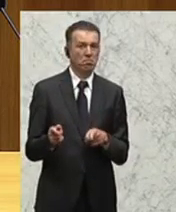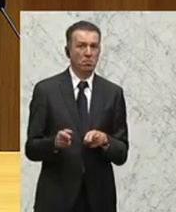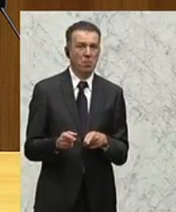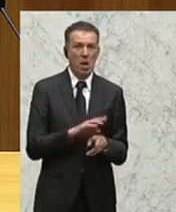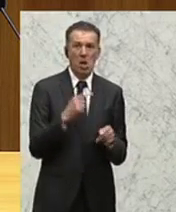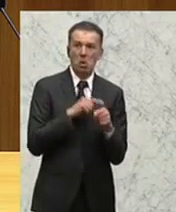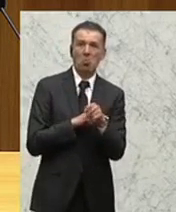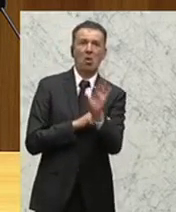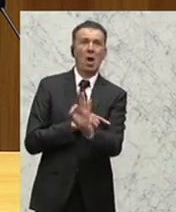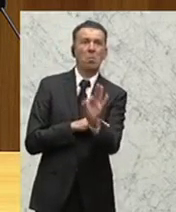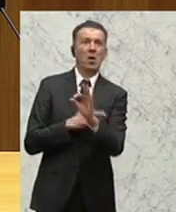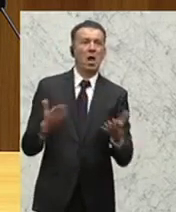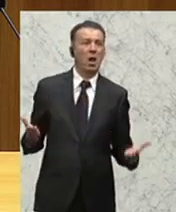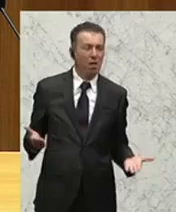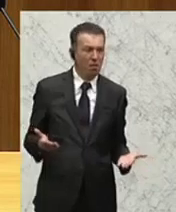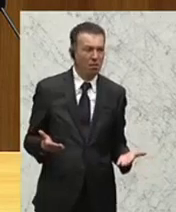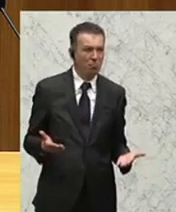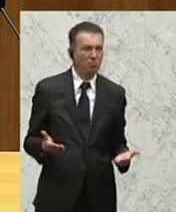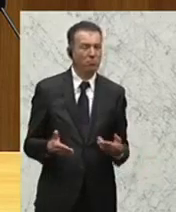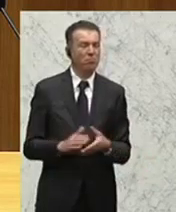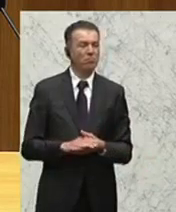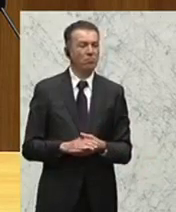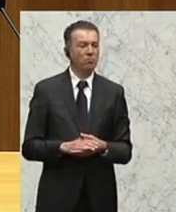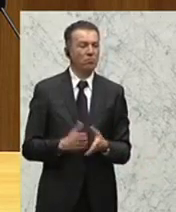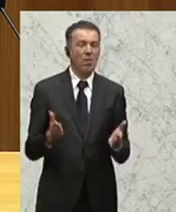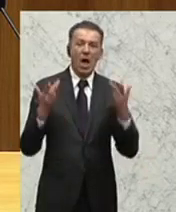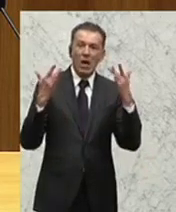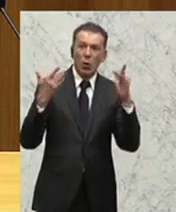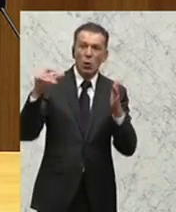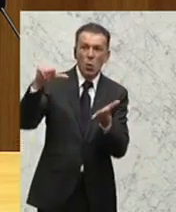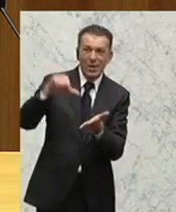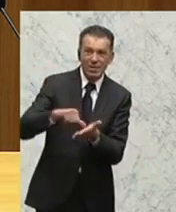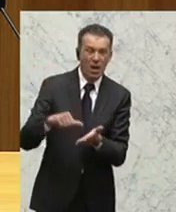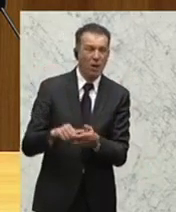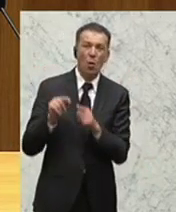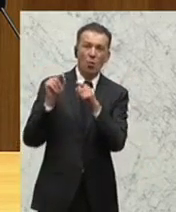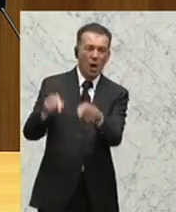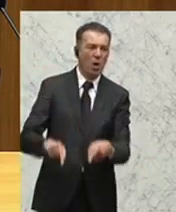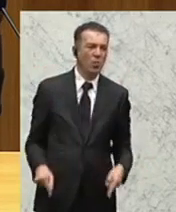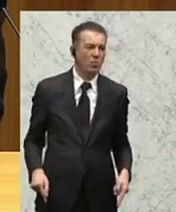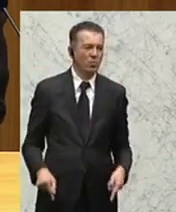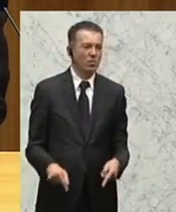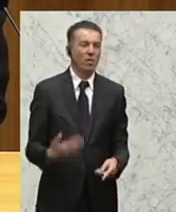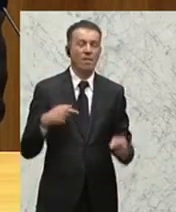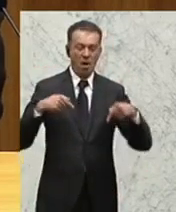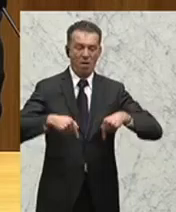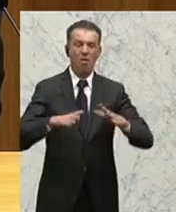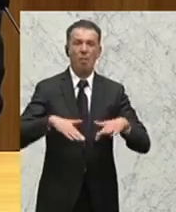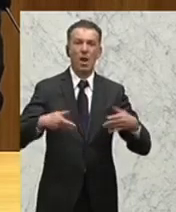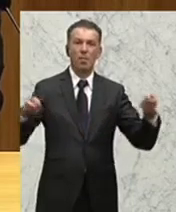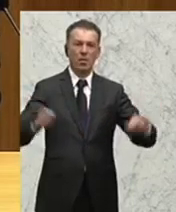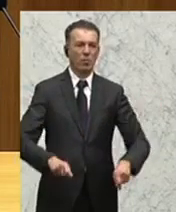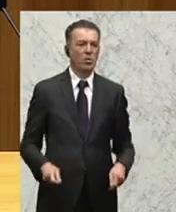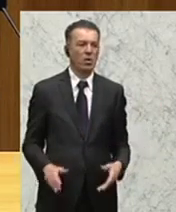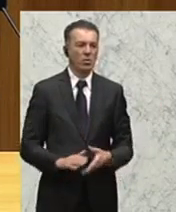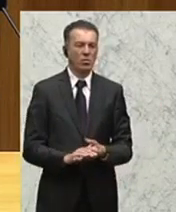kriminalisiert werden, wenn die Wirtinnen und Wirte als Kulturzentrum vor Ort draußen, und das war ein Beschluss dieses Hauses